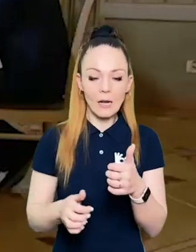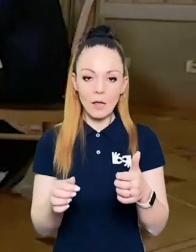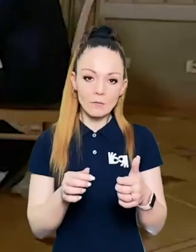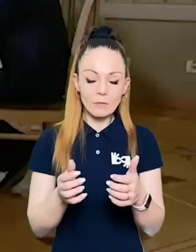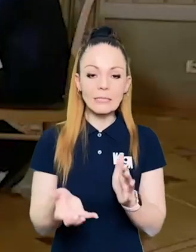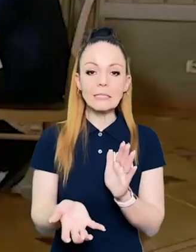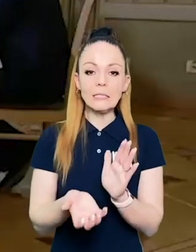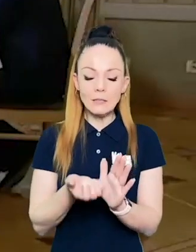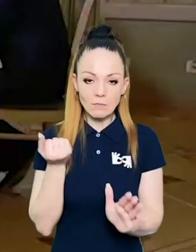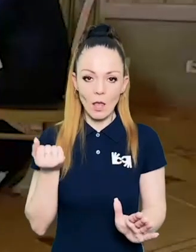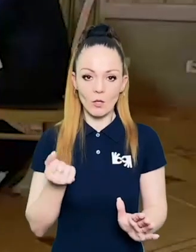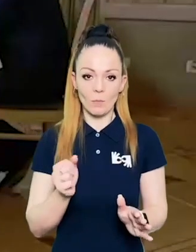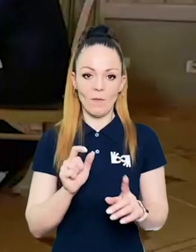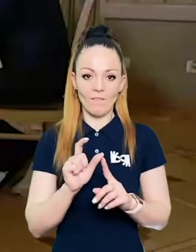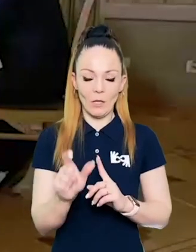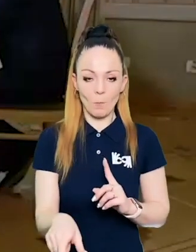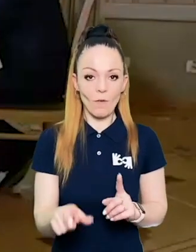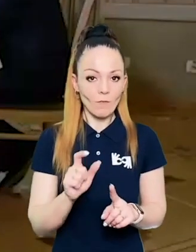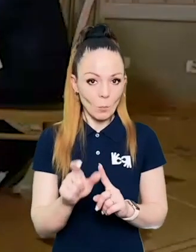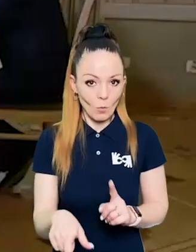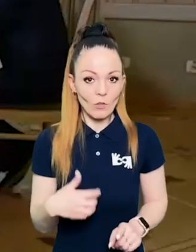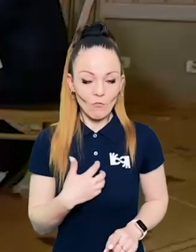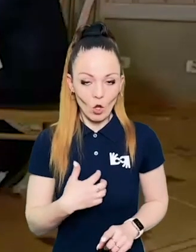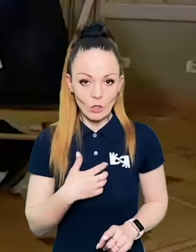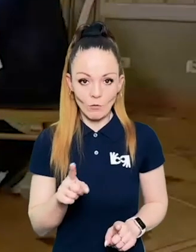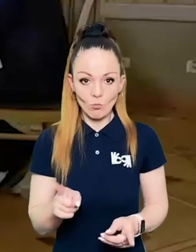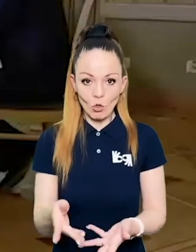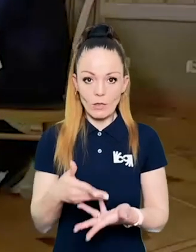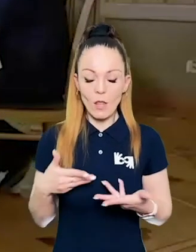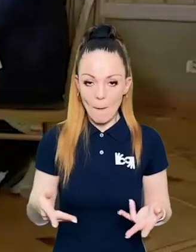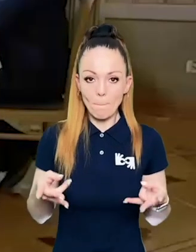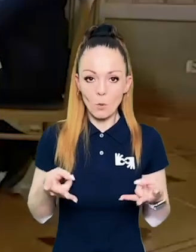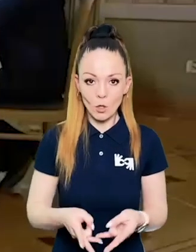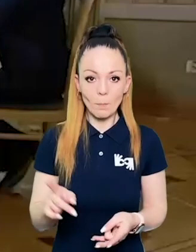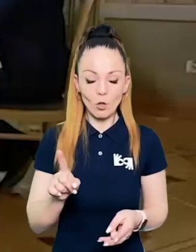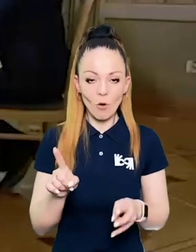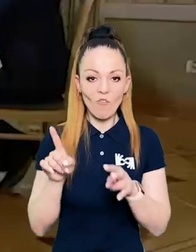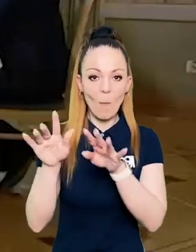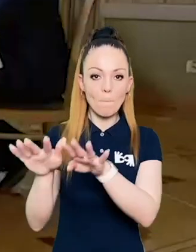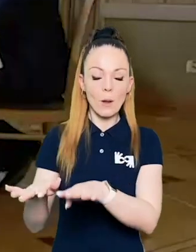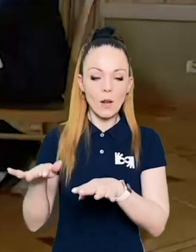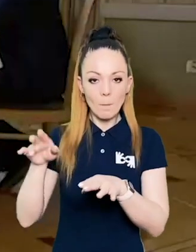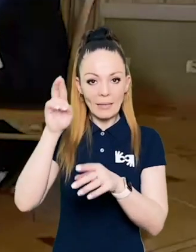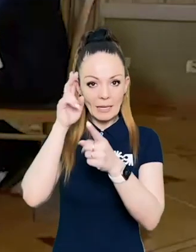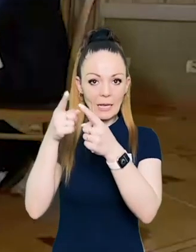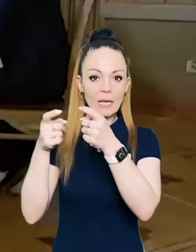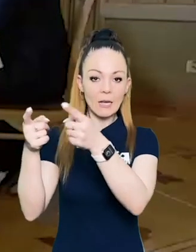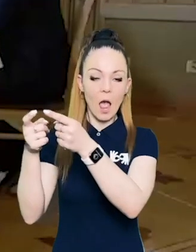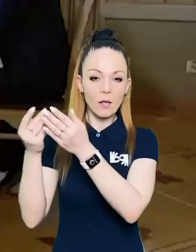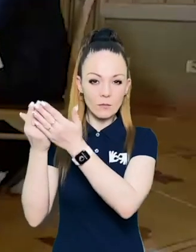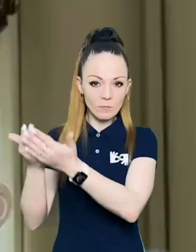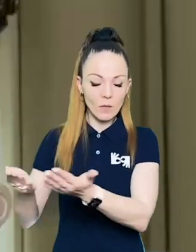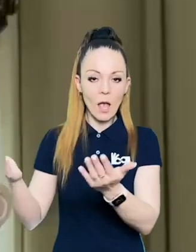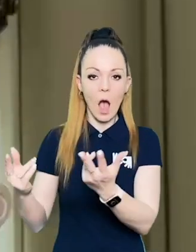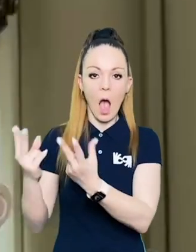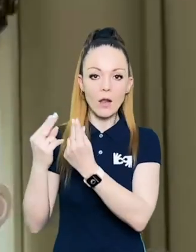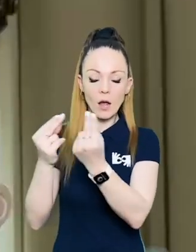посередині ми знайдемо відповідь. Відповідь важлива, тому що нам потрібно, щоб в парламентах